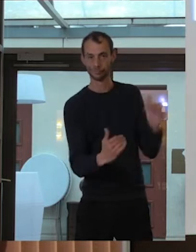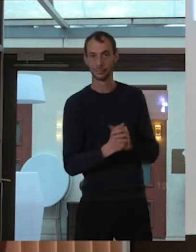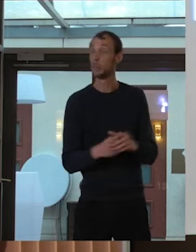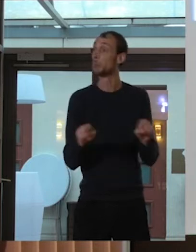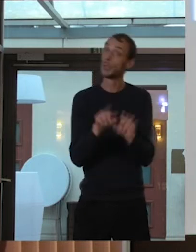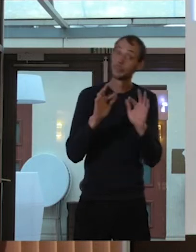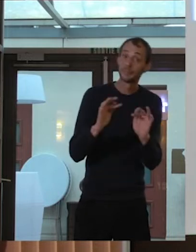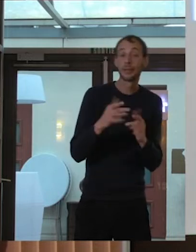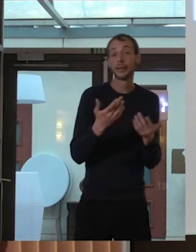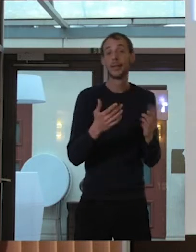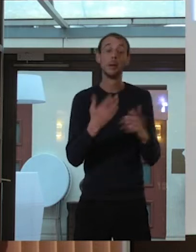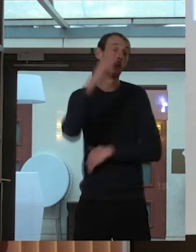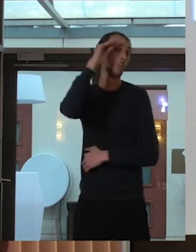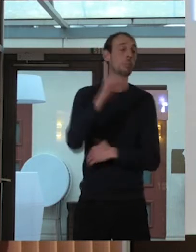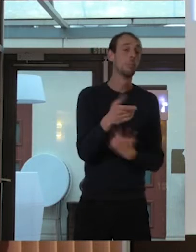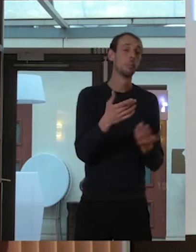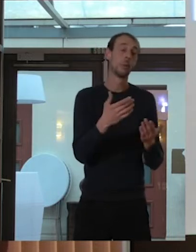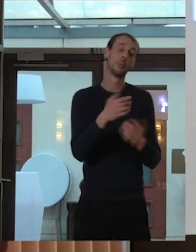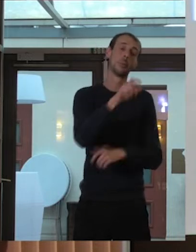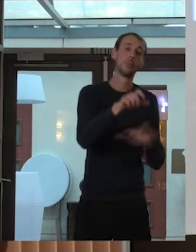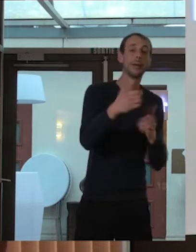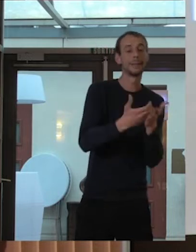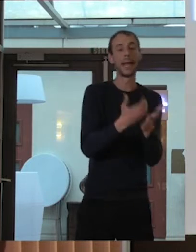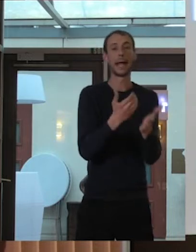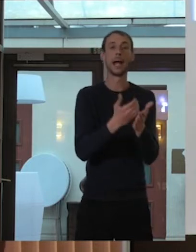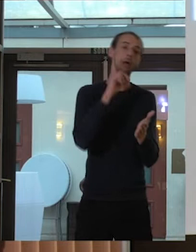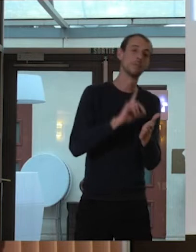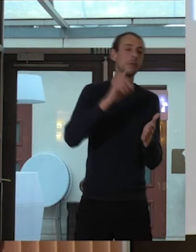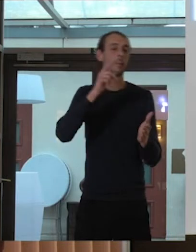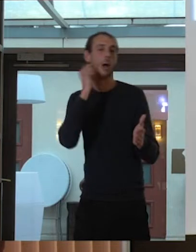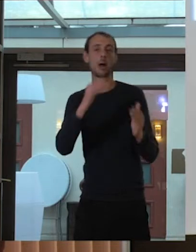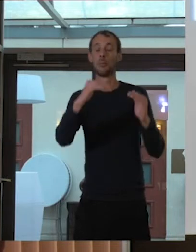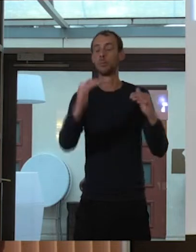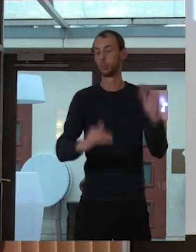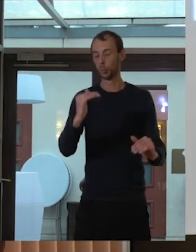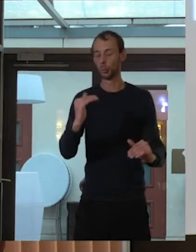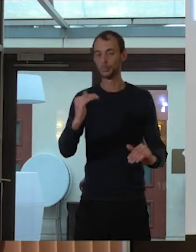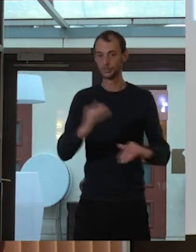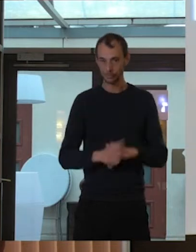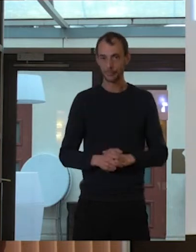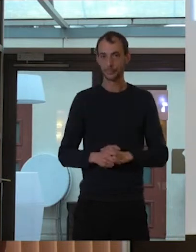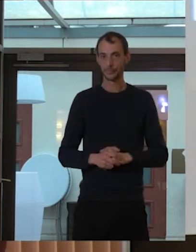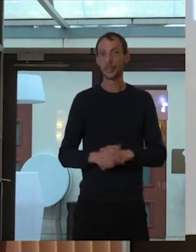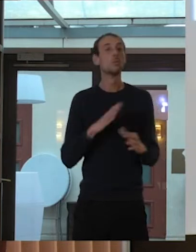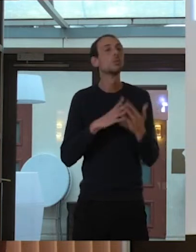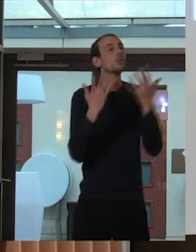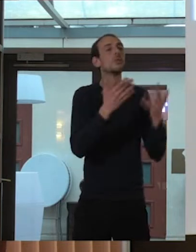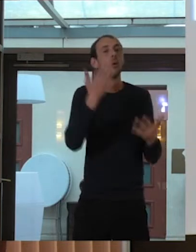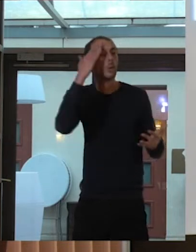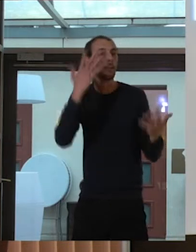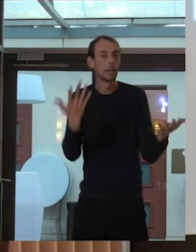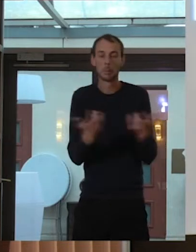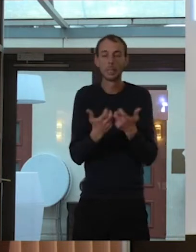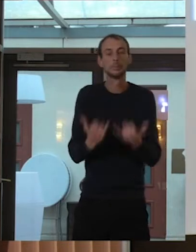est encore, bien sûr, très différente. Le constat est connu, mais quelques chiffres sont souvent plus éloquents. À Bordeaux, les boulodromes,